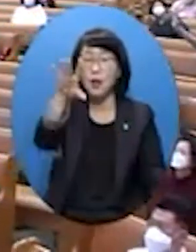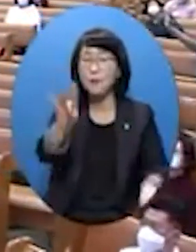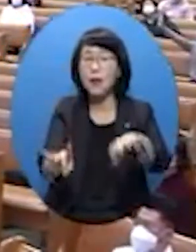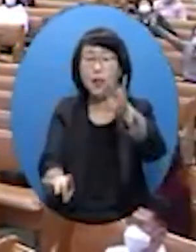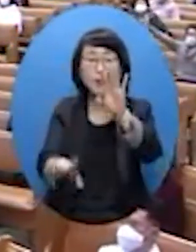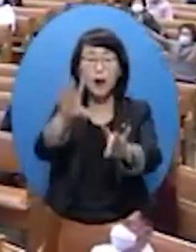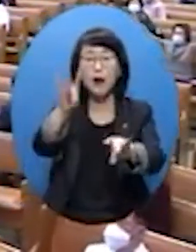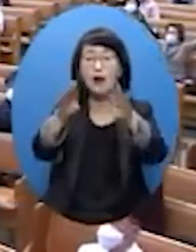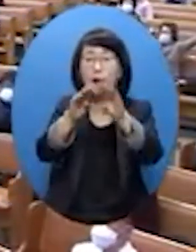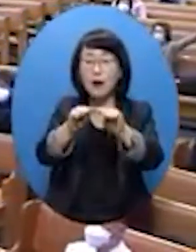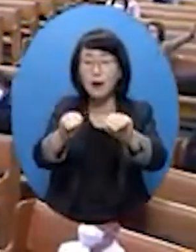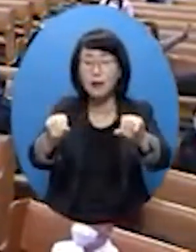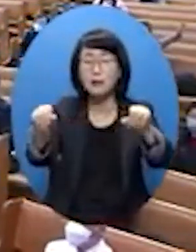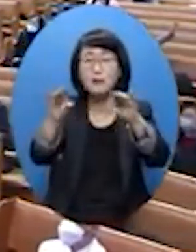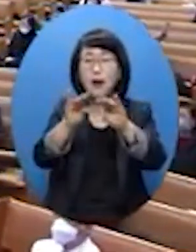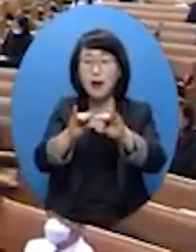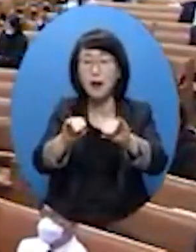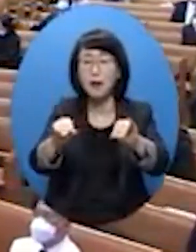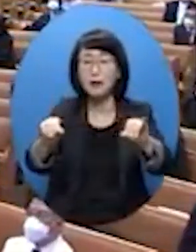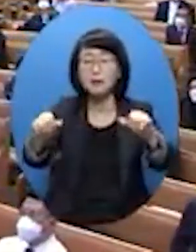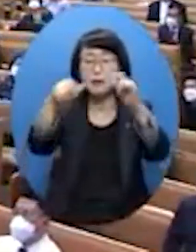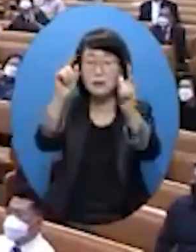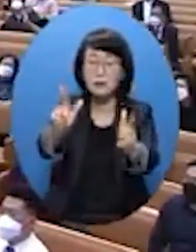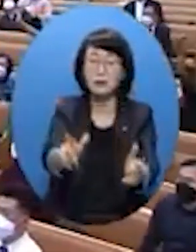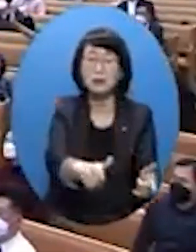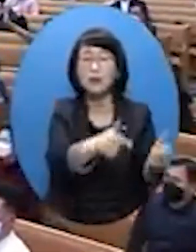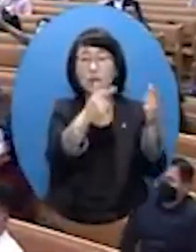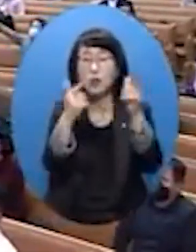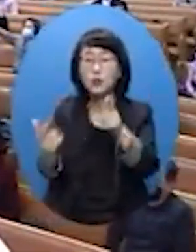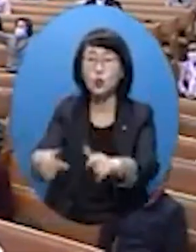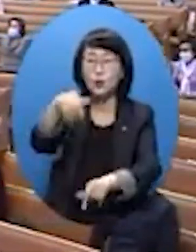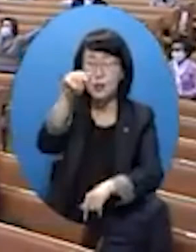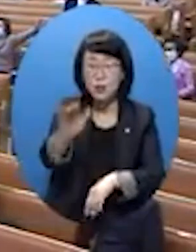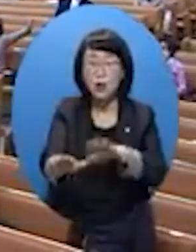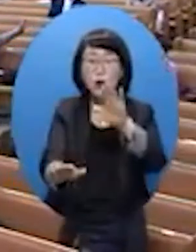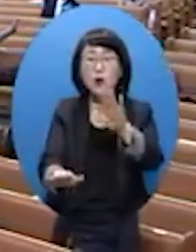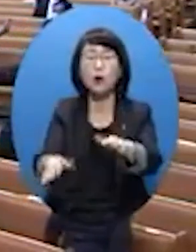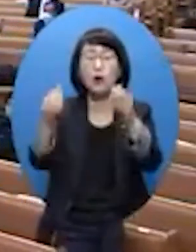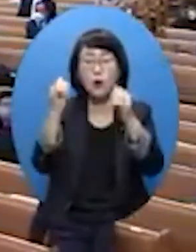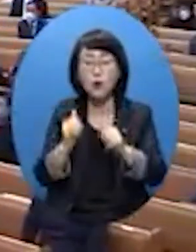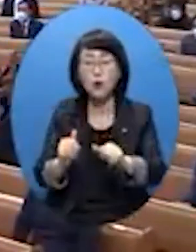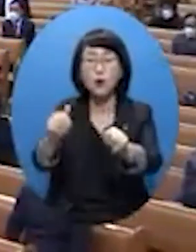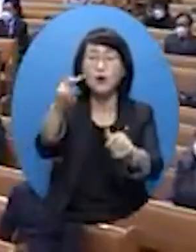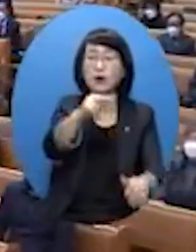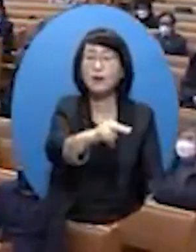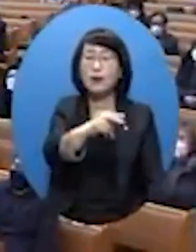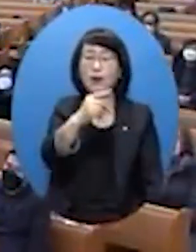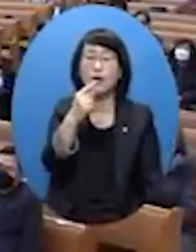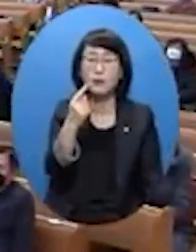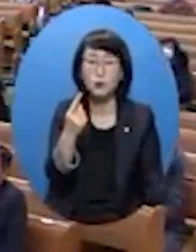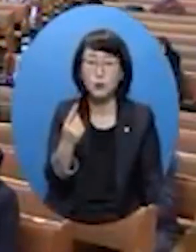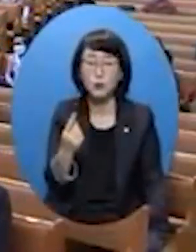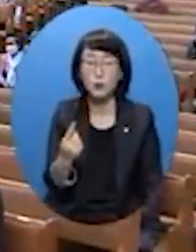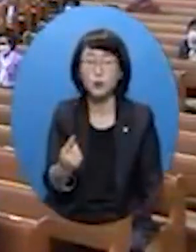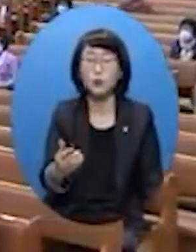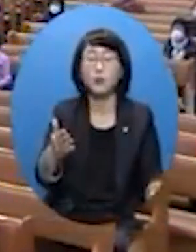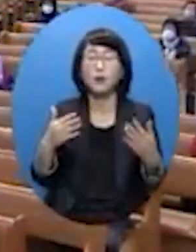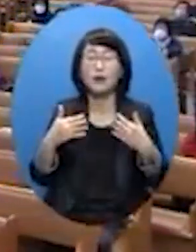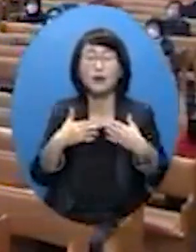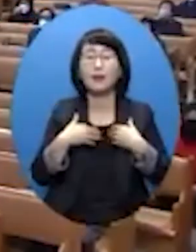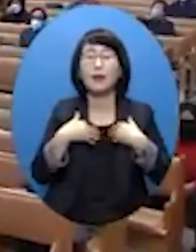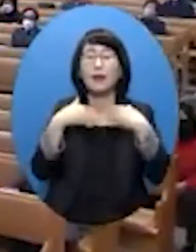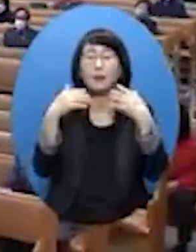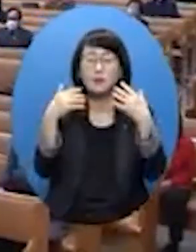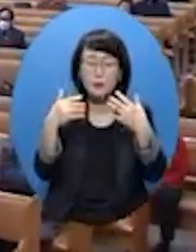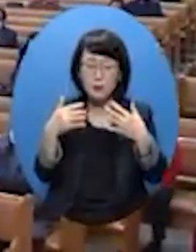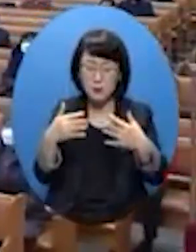으 으 아 으 을 저 걸어 얻어 또